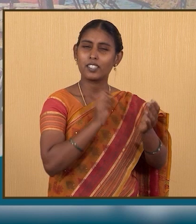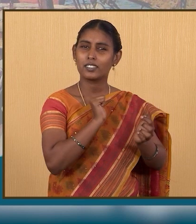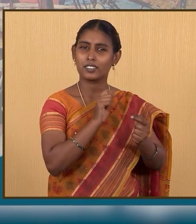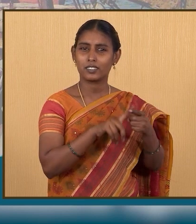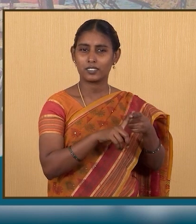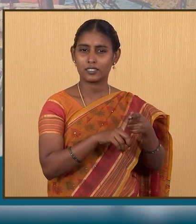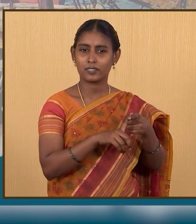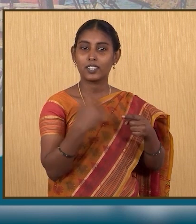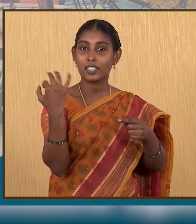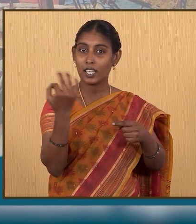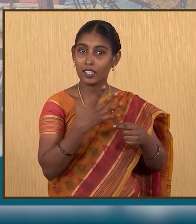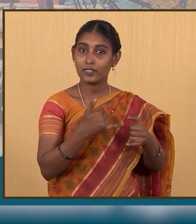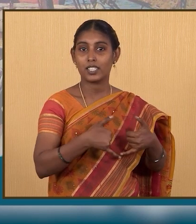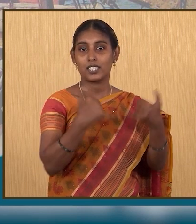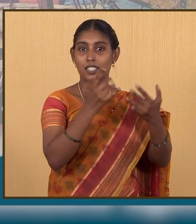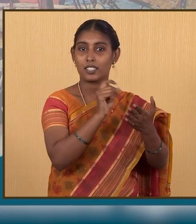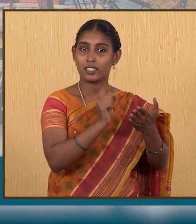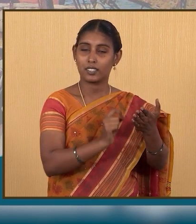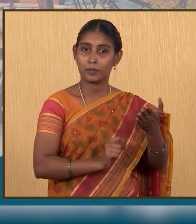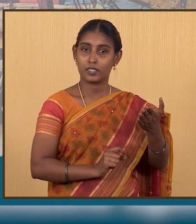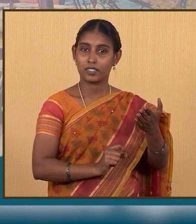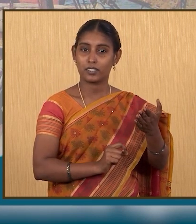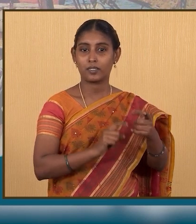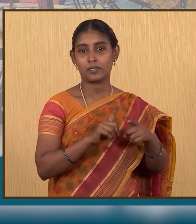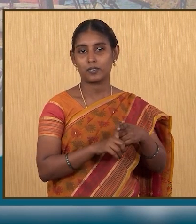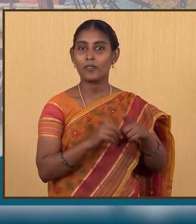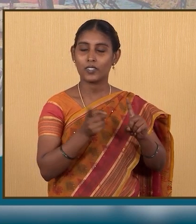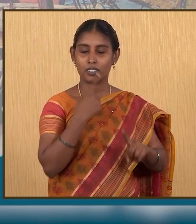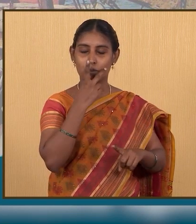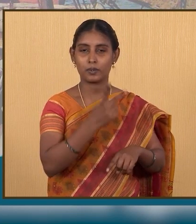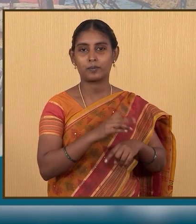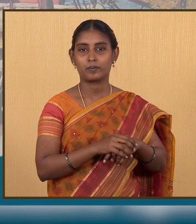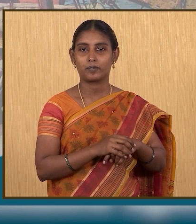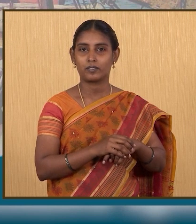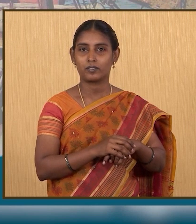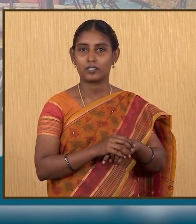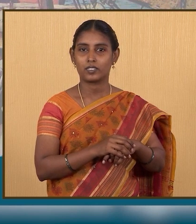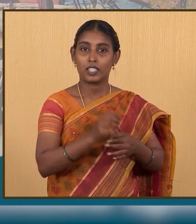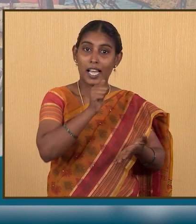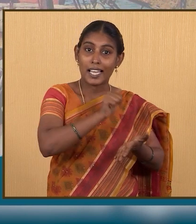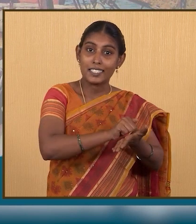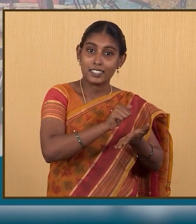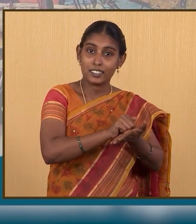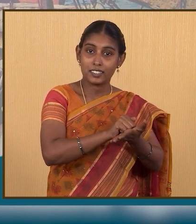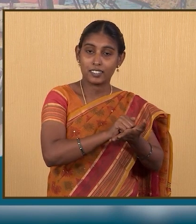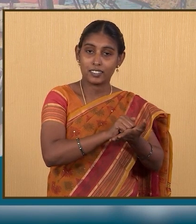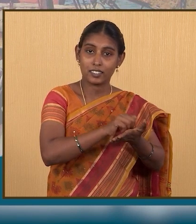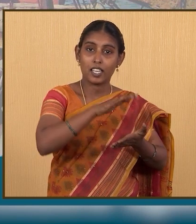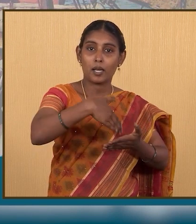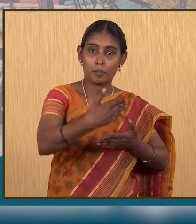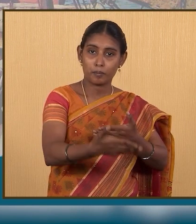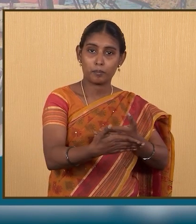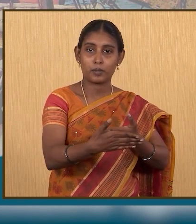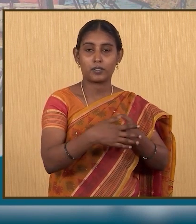ஆதாரங்கள் அப்படின்னா எதெல்லாம்? நவீன இந்தியாவில் எழுதப்பட்ட ஆதாரங்கள் ஃபஸ்ட்டு நம்ம பார்க்க போகிறோம். அதில் அச்சு